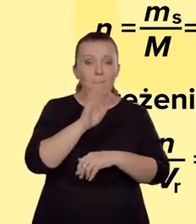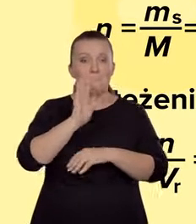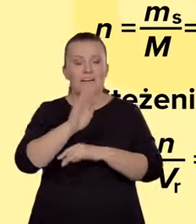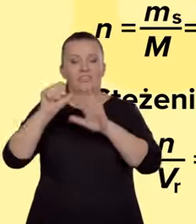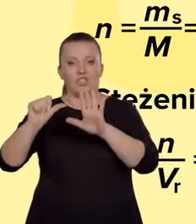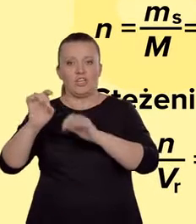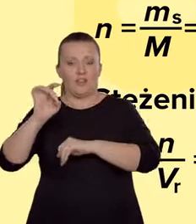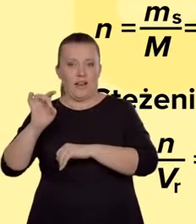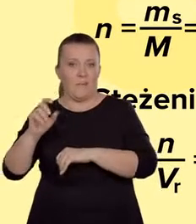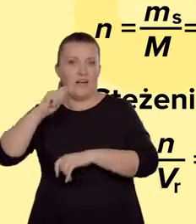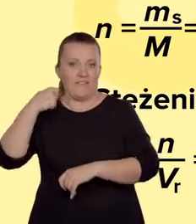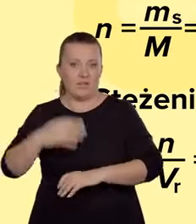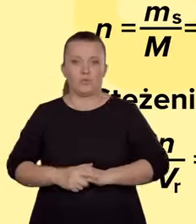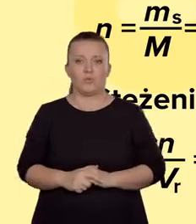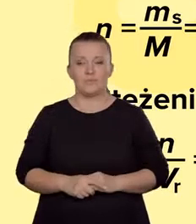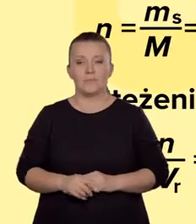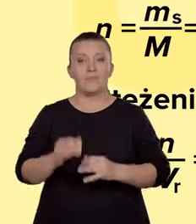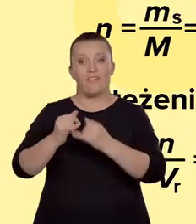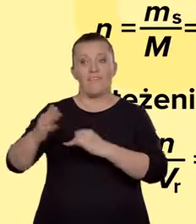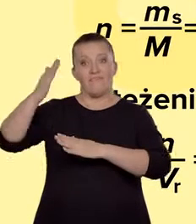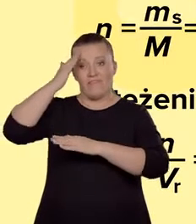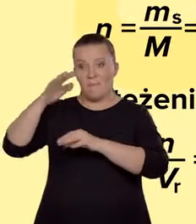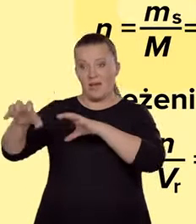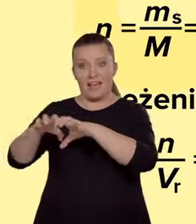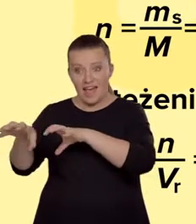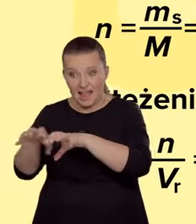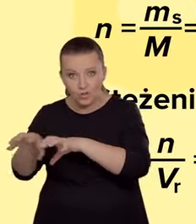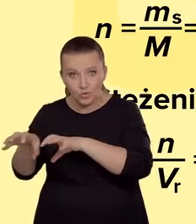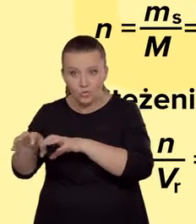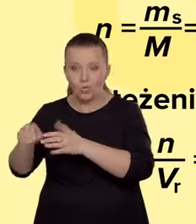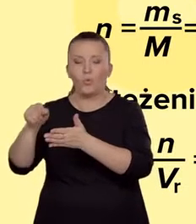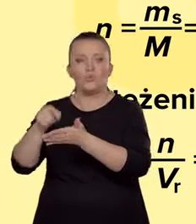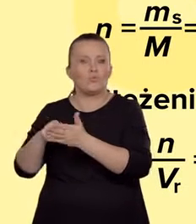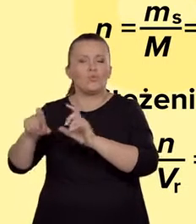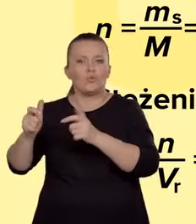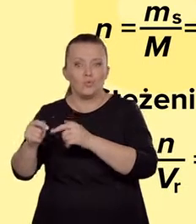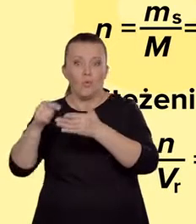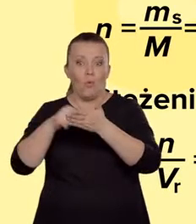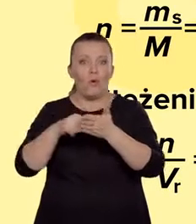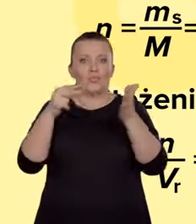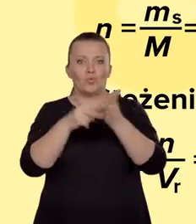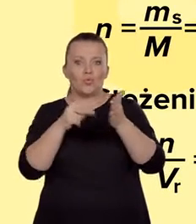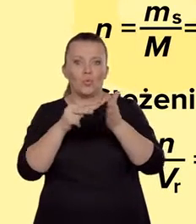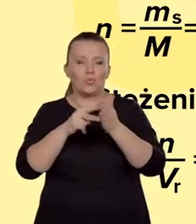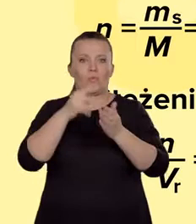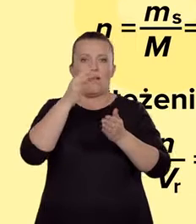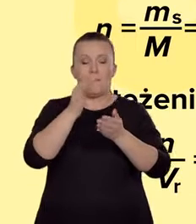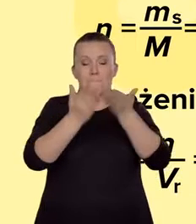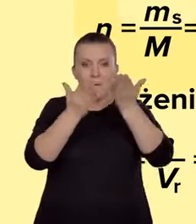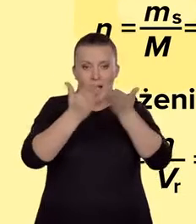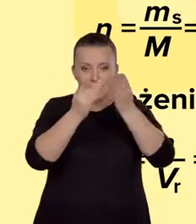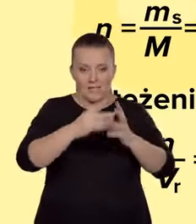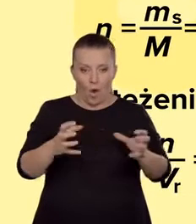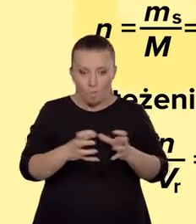octowego. Wykorzystując znajomość gęstości roztworu, która jest stosunkiem masy roztworu do jego